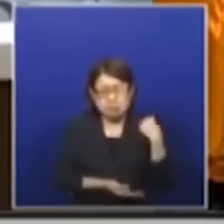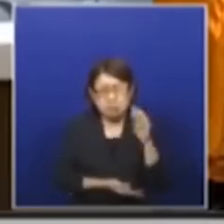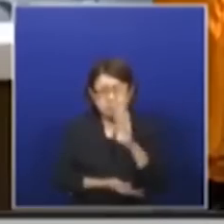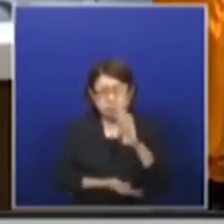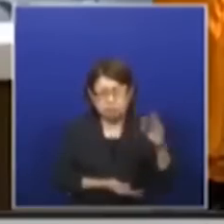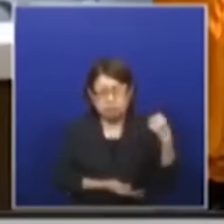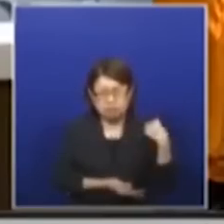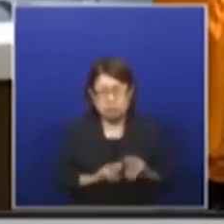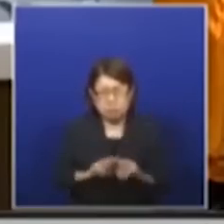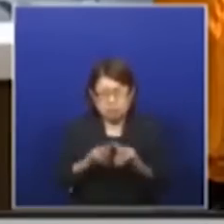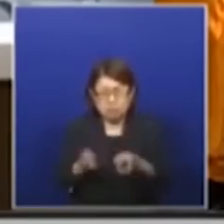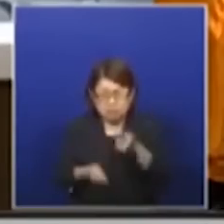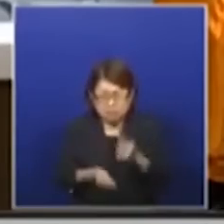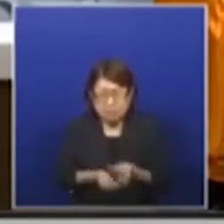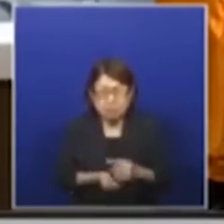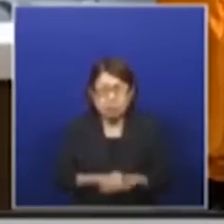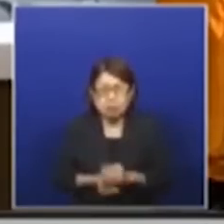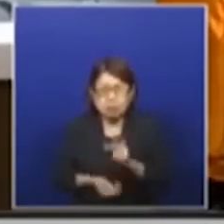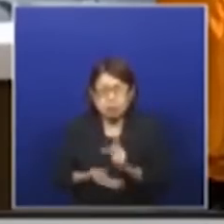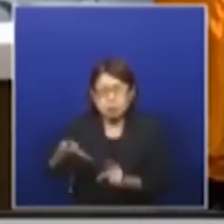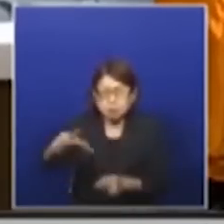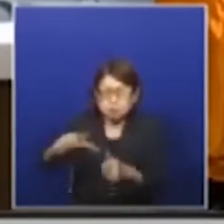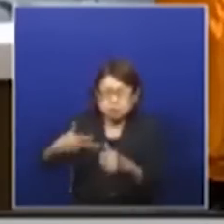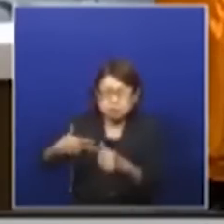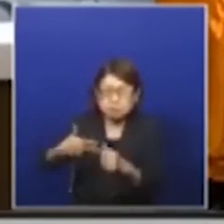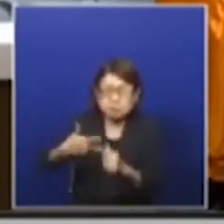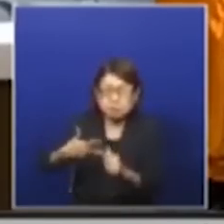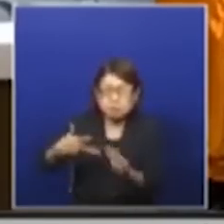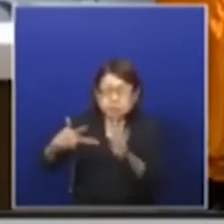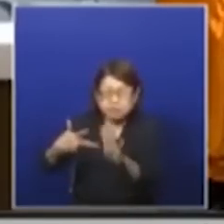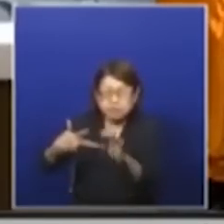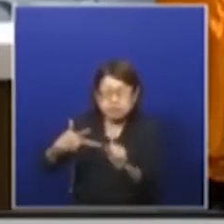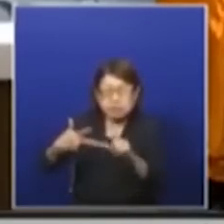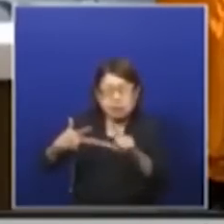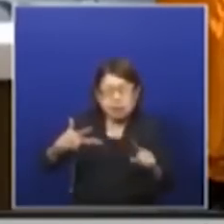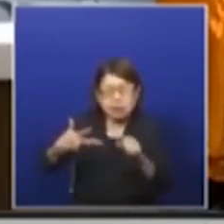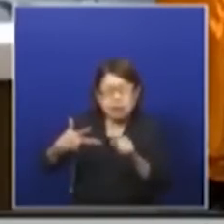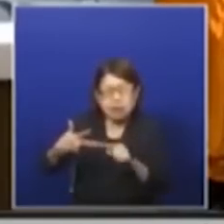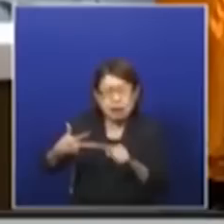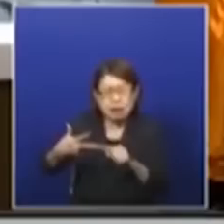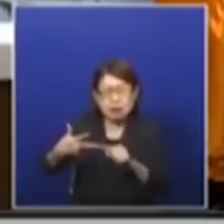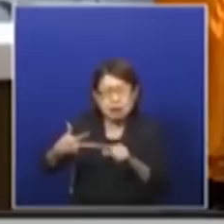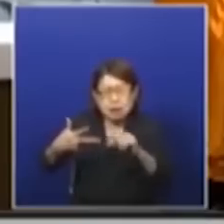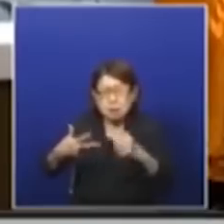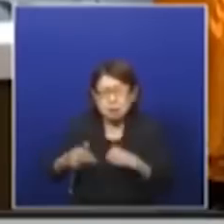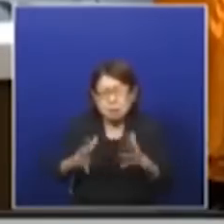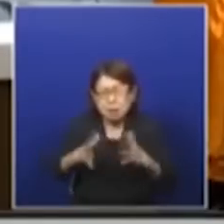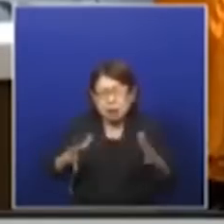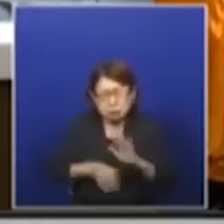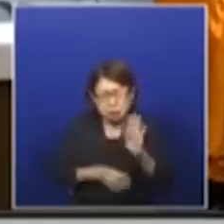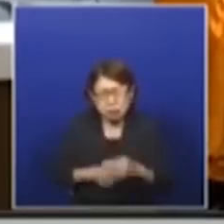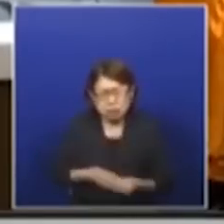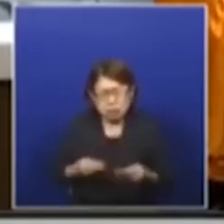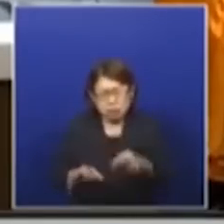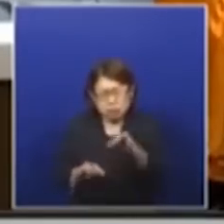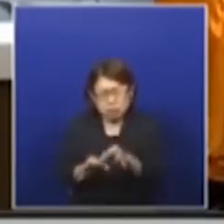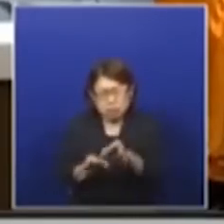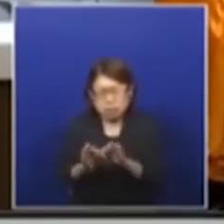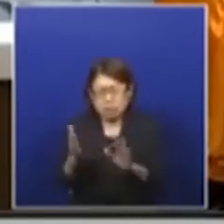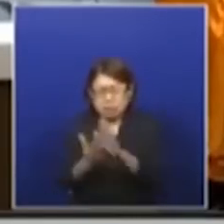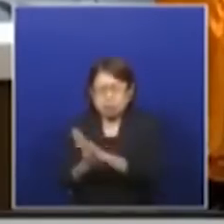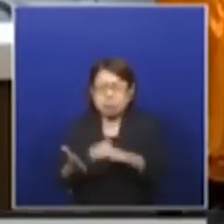ววงเงินตรงนี้ไม่จำเป็นต้องใช้ถึง400,000 ล้านบาทเลยครับแล้วให้ธนาคารแห่งประเทศไทยเอาไปคิดให